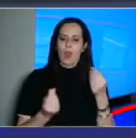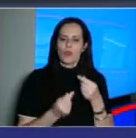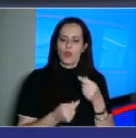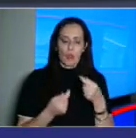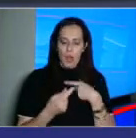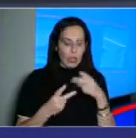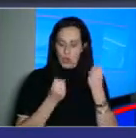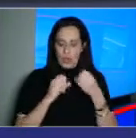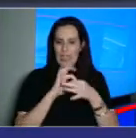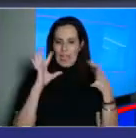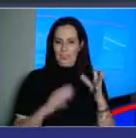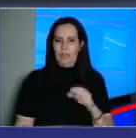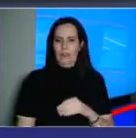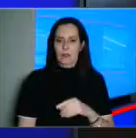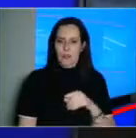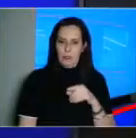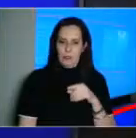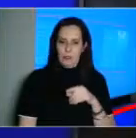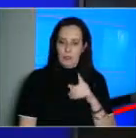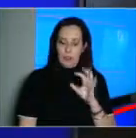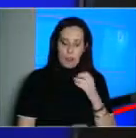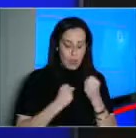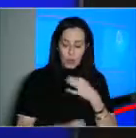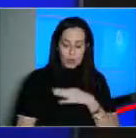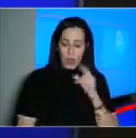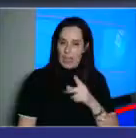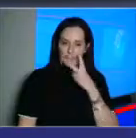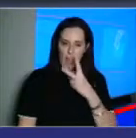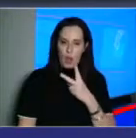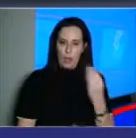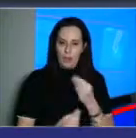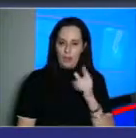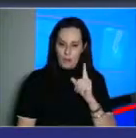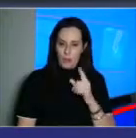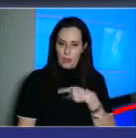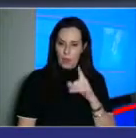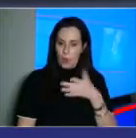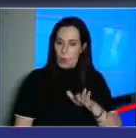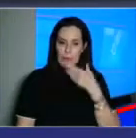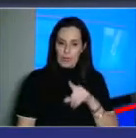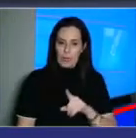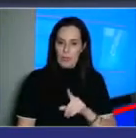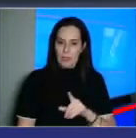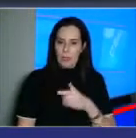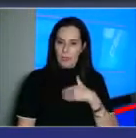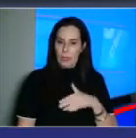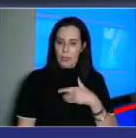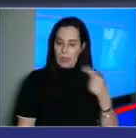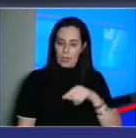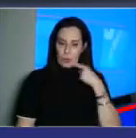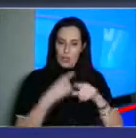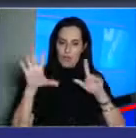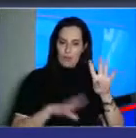אני לא יכול להתנתק מזה. אני שמחה לשמוע. זה כפייתי עבורי, אני חייב לראות את הדברים האלה, ואני לא יליד הארץ, אל תשכחי, אני הגעתי פה